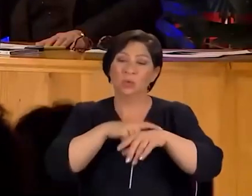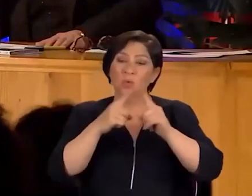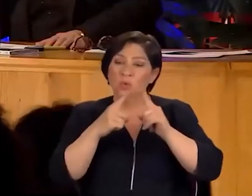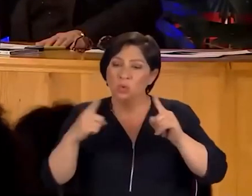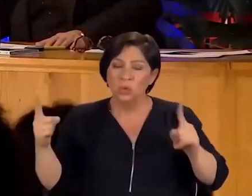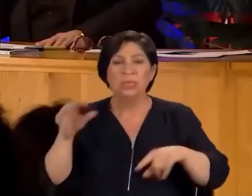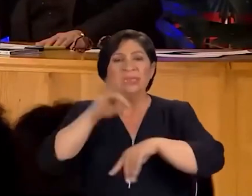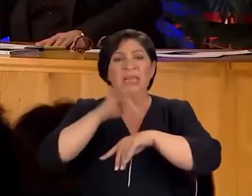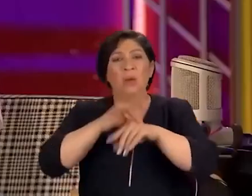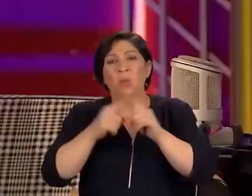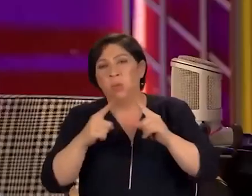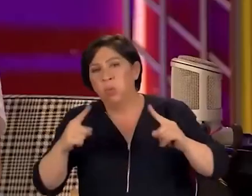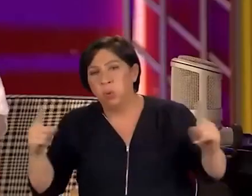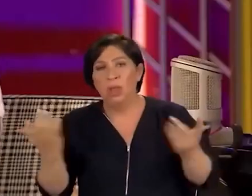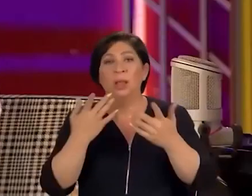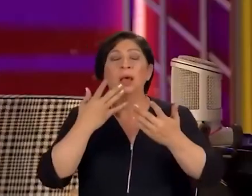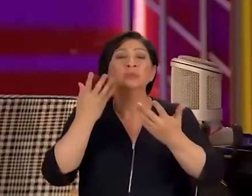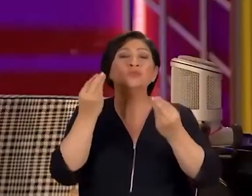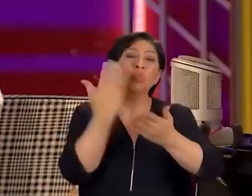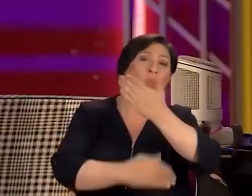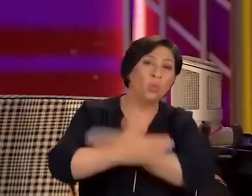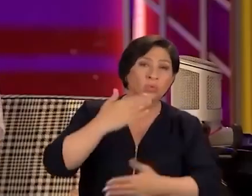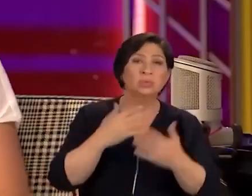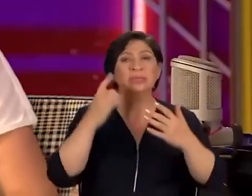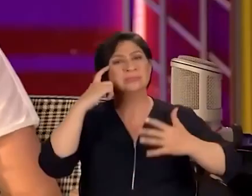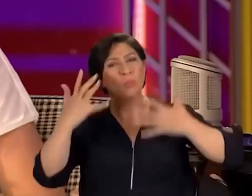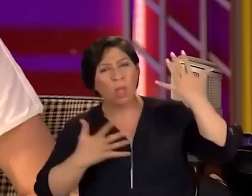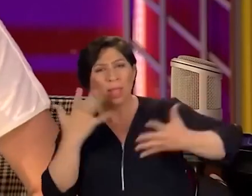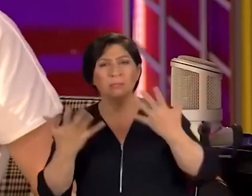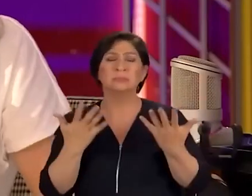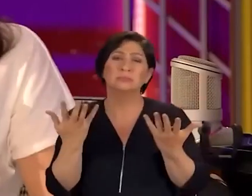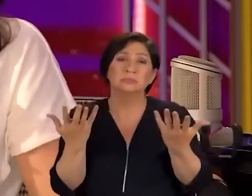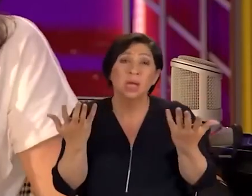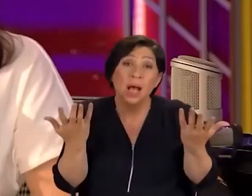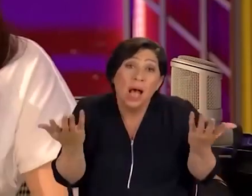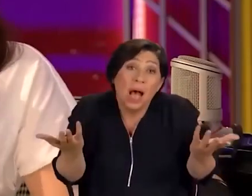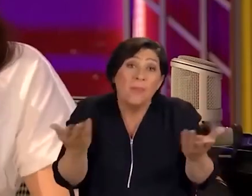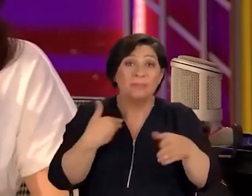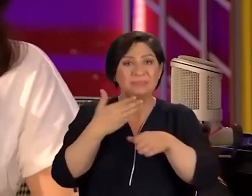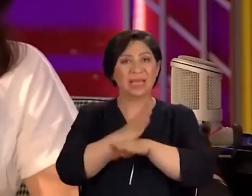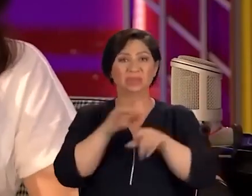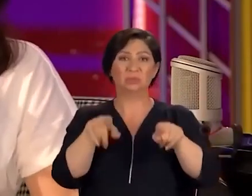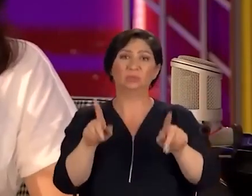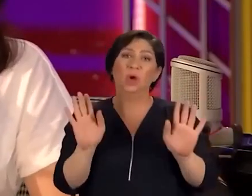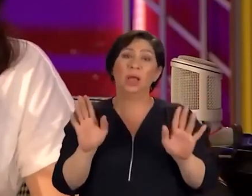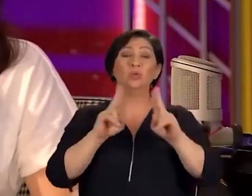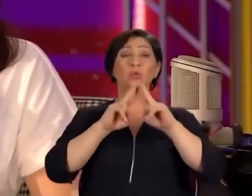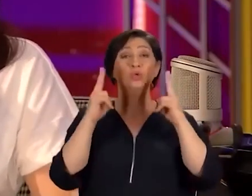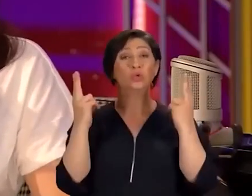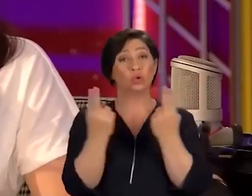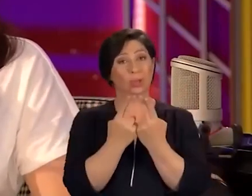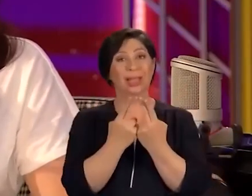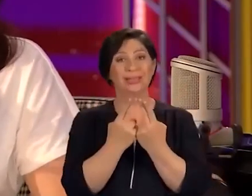Saatleri çok uzun, dakikalar çok uzun vesaire, işte yorgunluk, sendromlar falan. Ama bu bizim gerçeğimiz yani.